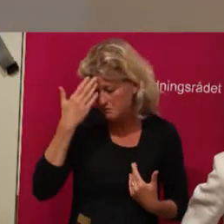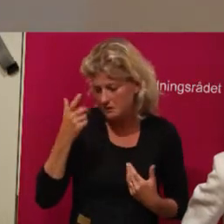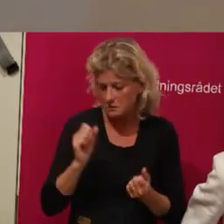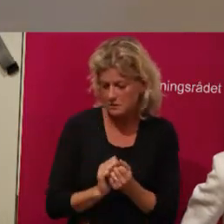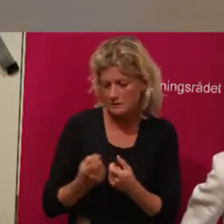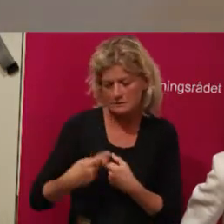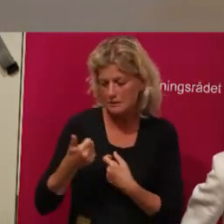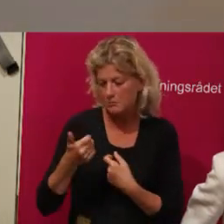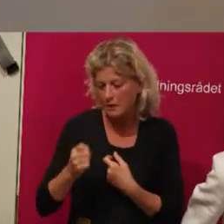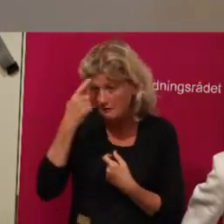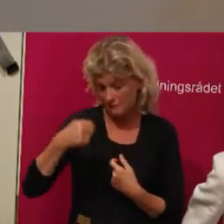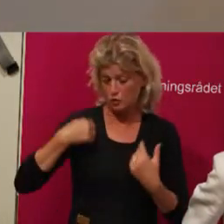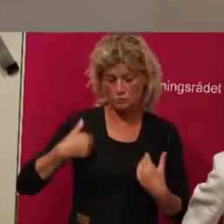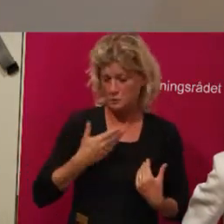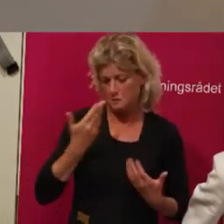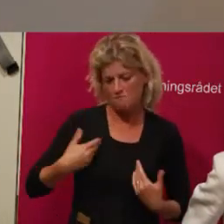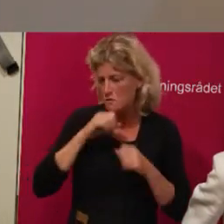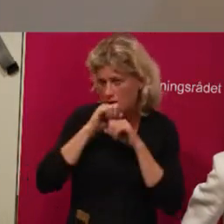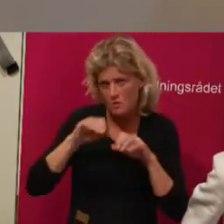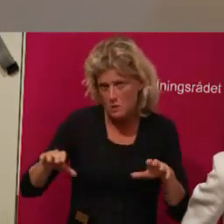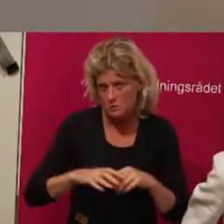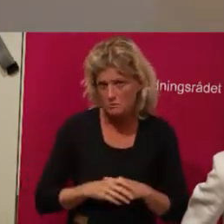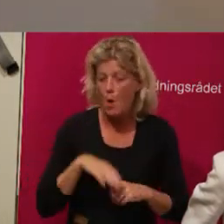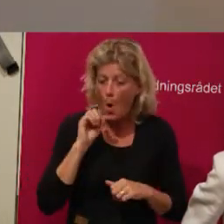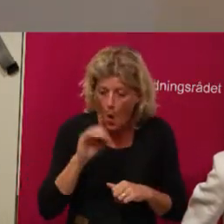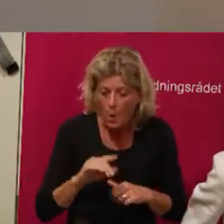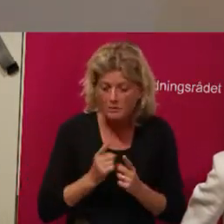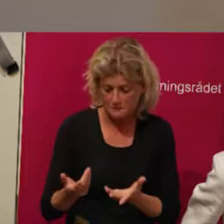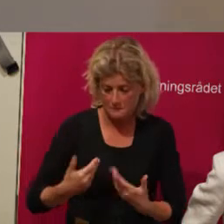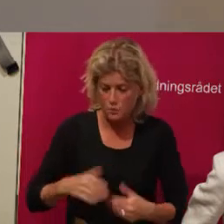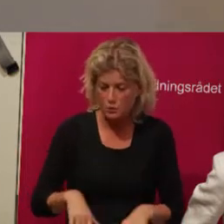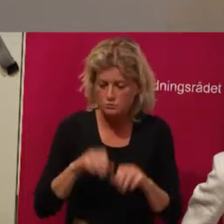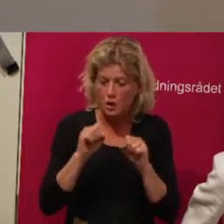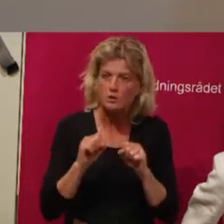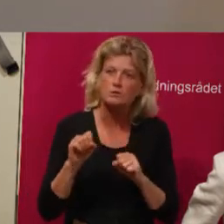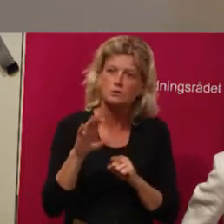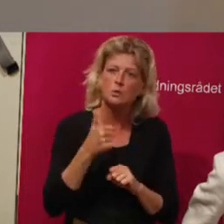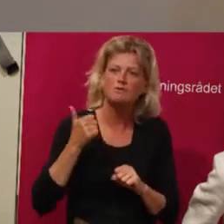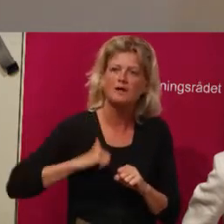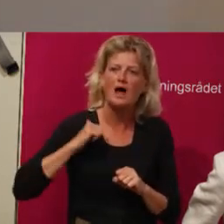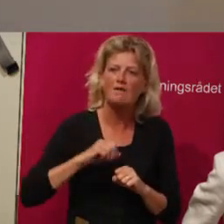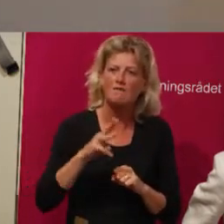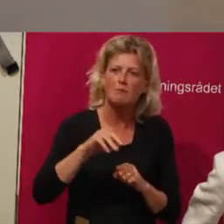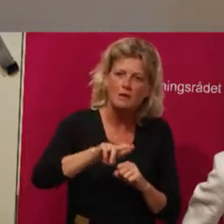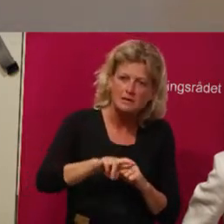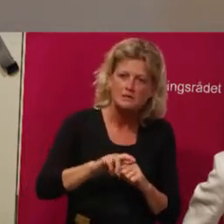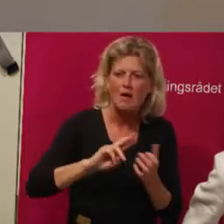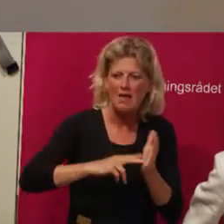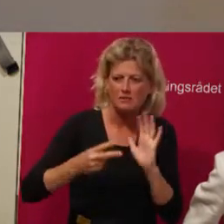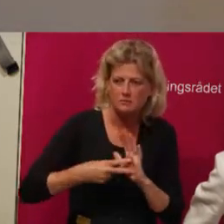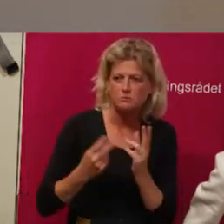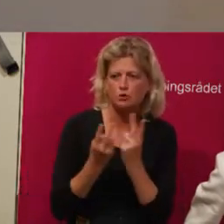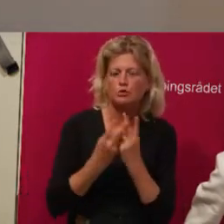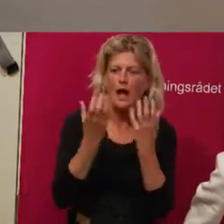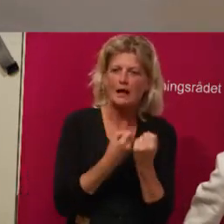har hört något, men jag vet ingenting i alla fall. Om det blir så, vi jobbar ju med det vi kallar för mixed methods. Allt som vi utvärderar